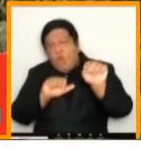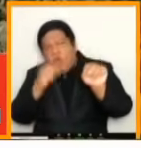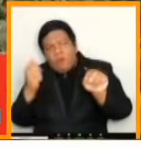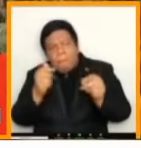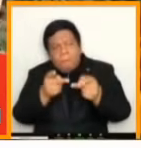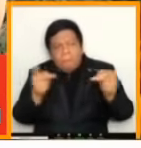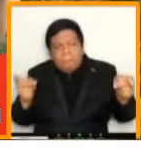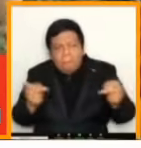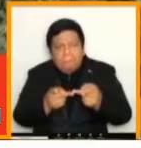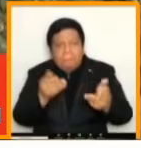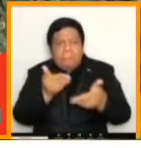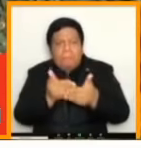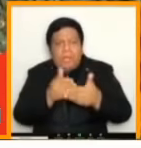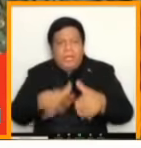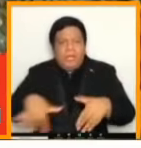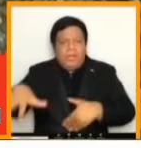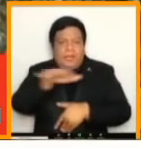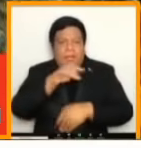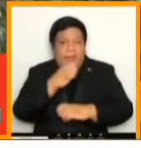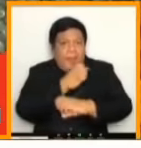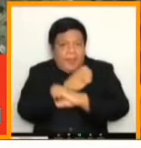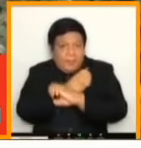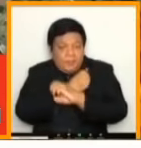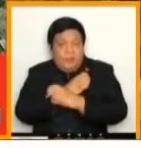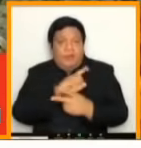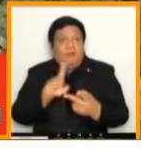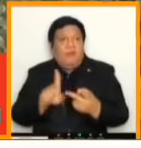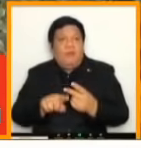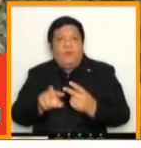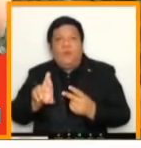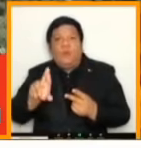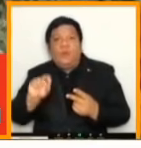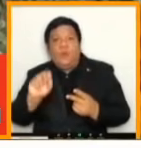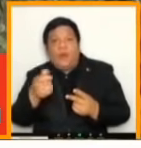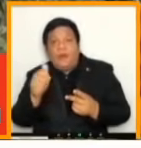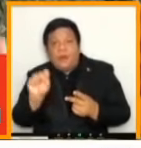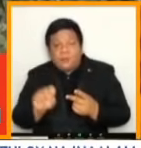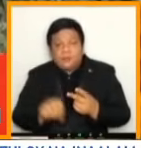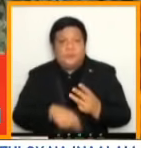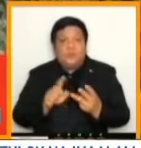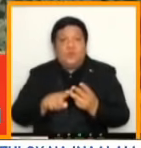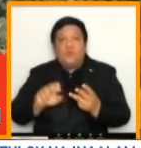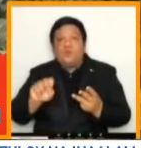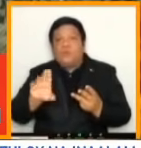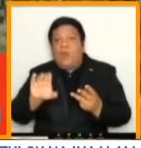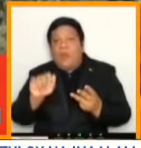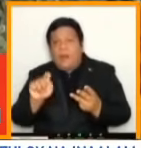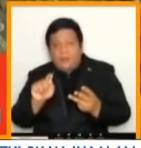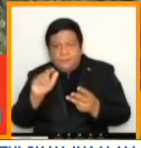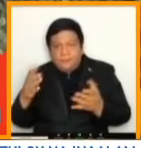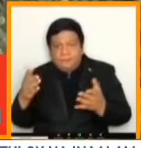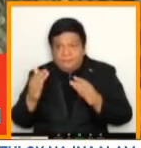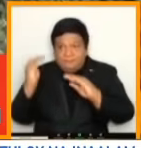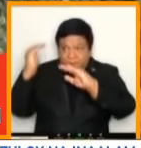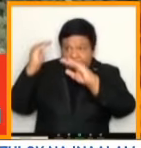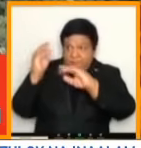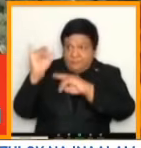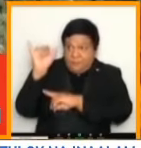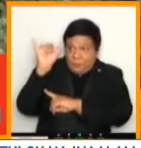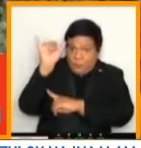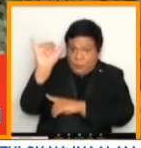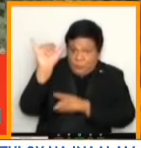lugar sa EDSA, pati sa Rojas Boulevard, pati sa Sukat. Yung mga under the flyover, i-develop yon para